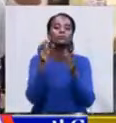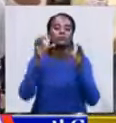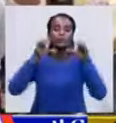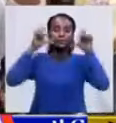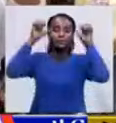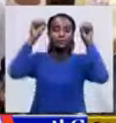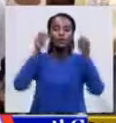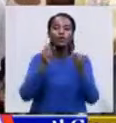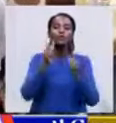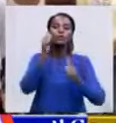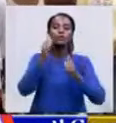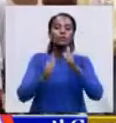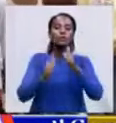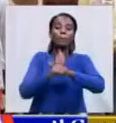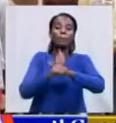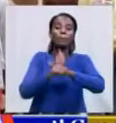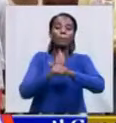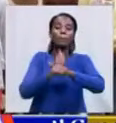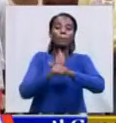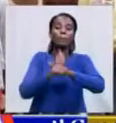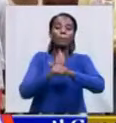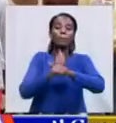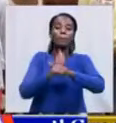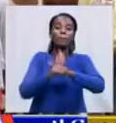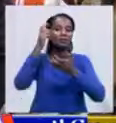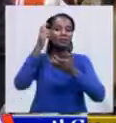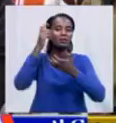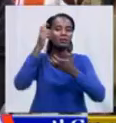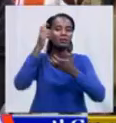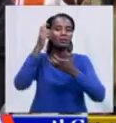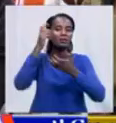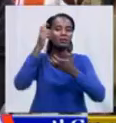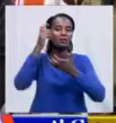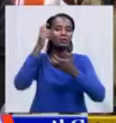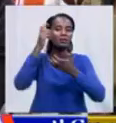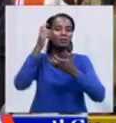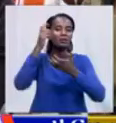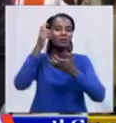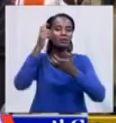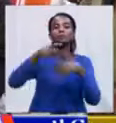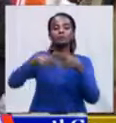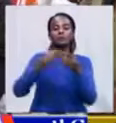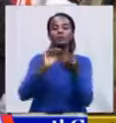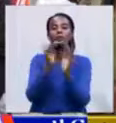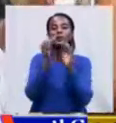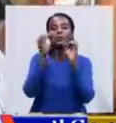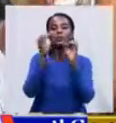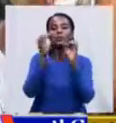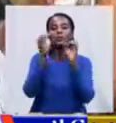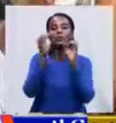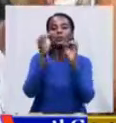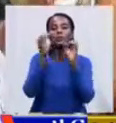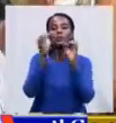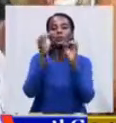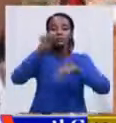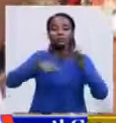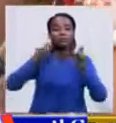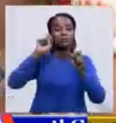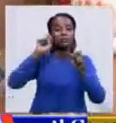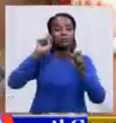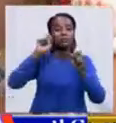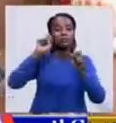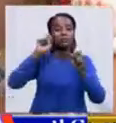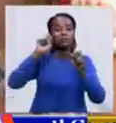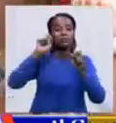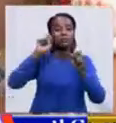ፕሬዝዳንቱ ውድድሩን ማለፍ የሚችል ግዚያዊ ሰራተኛ ወደ ቋሚ ቅጥር የሚሸጋገር ይሆናልም ብሏል። ውድድሩን ማለፍ የማይችሉ ሰራተኞችን ጉዳይ